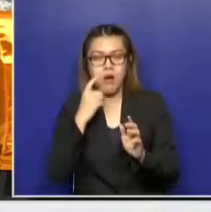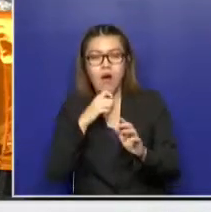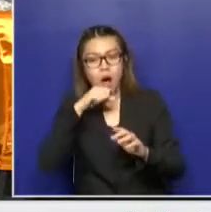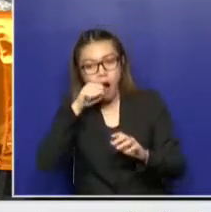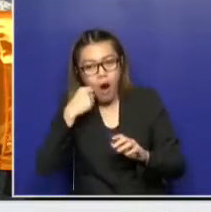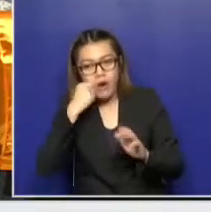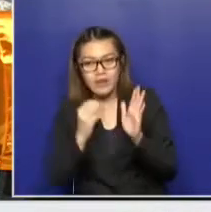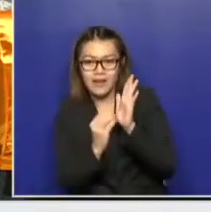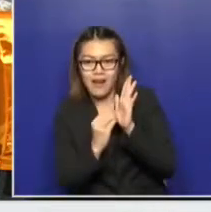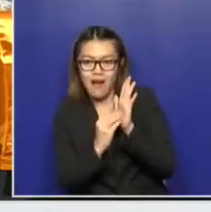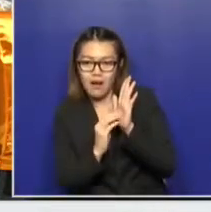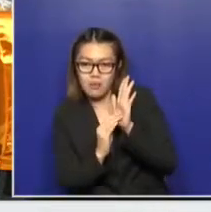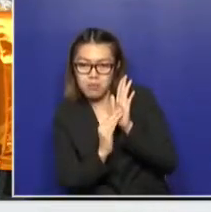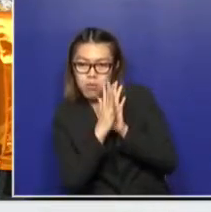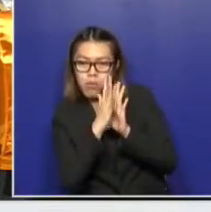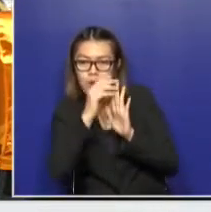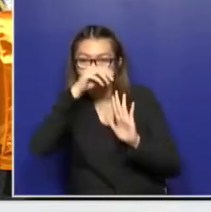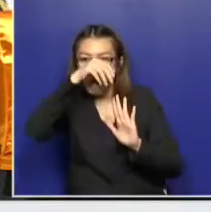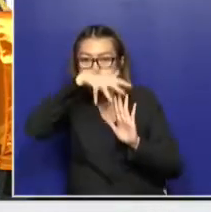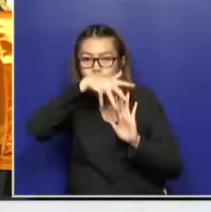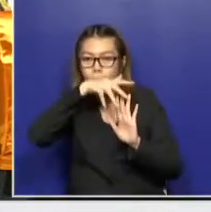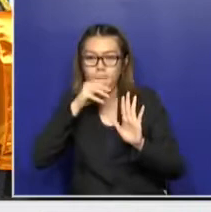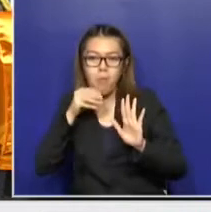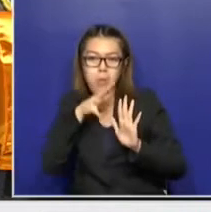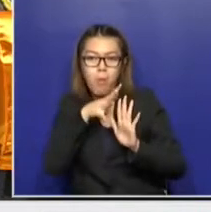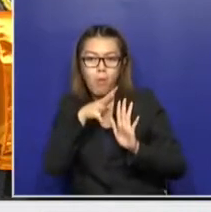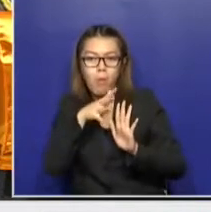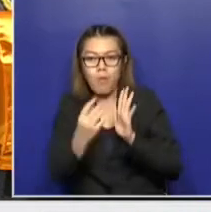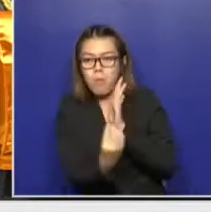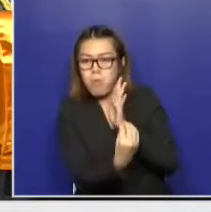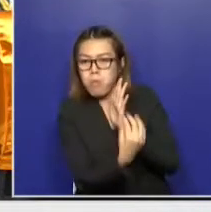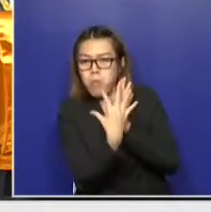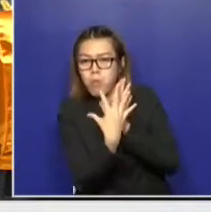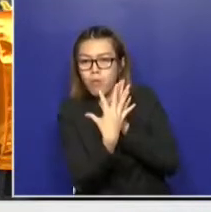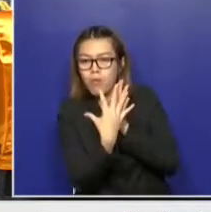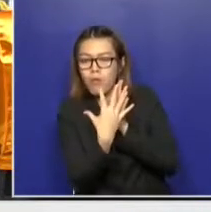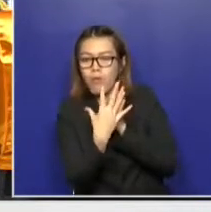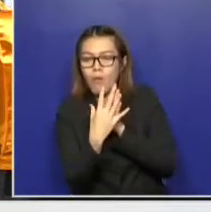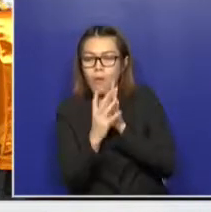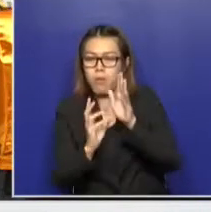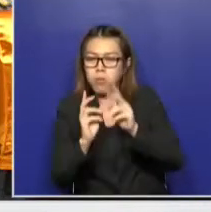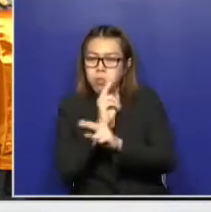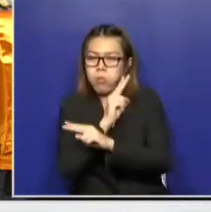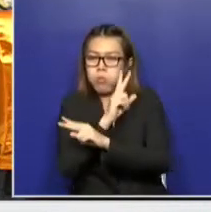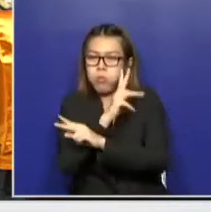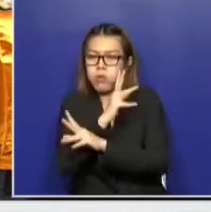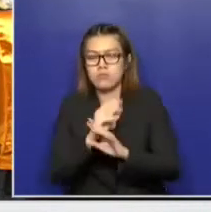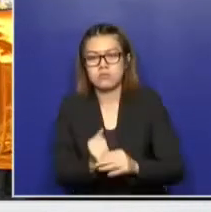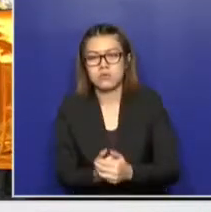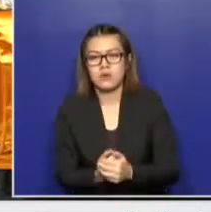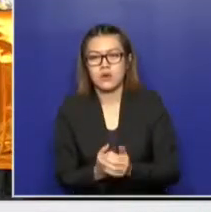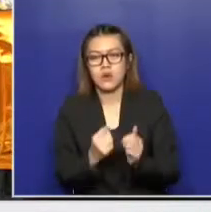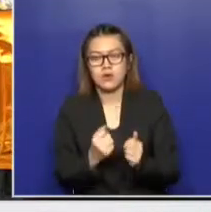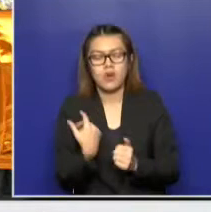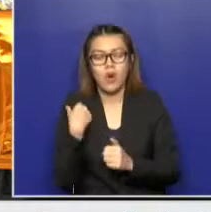าคกลางแล้วตีขึ้นไปที่จังหวัดเชียงรายนะครับก็จะเจอค่า PM ที่มันสูงขึ้นเราไม่มีการพูดถึงนโยบายต่างๆของต่างประ